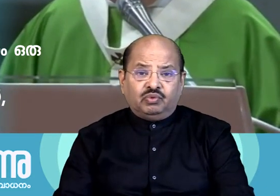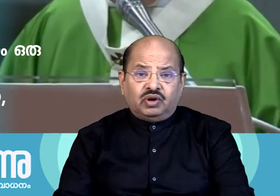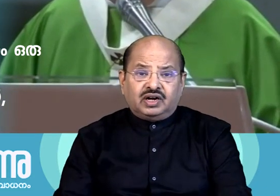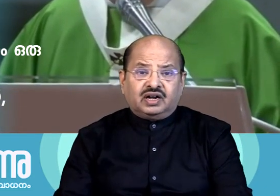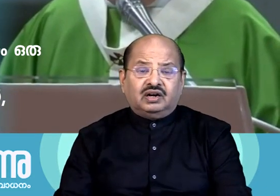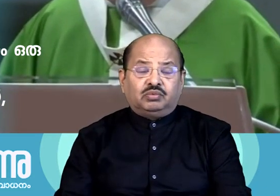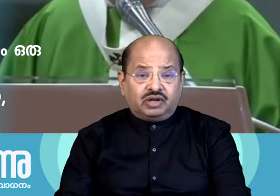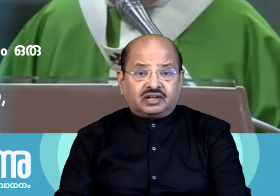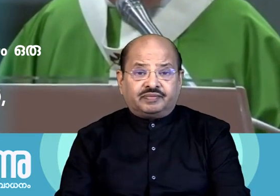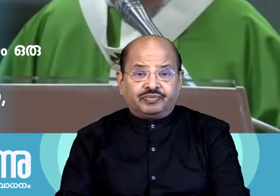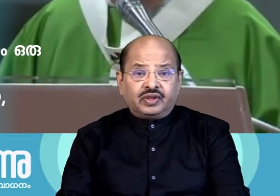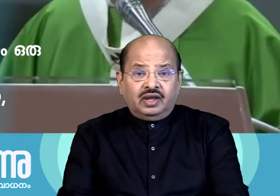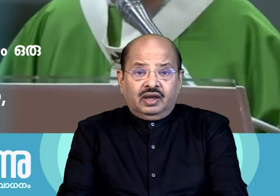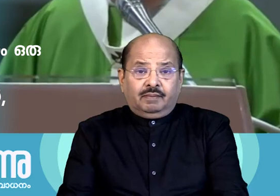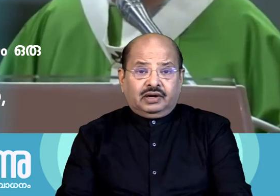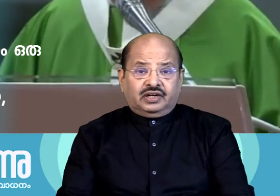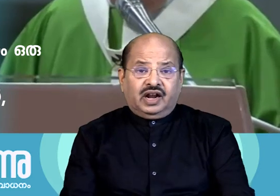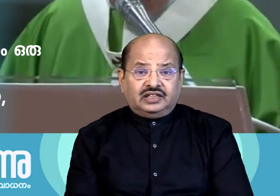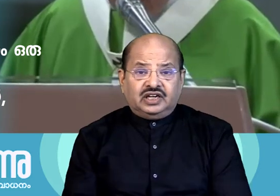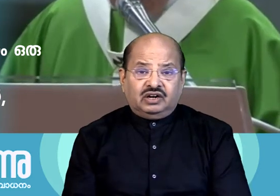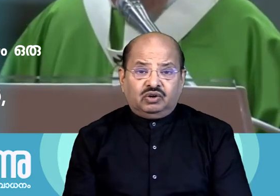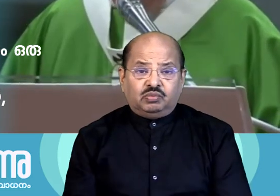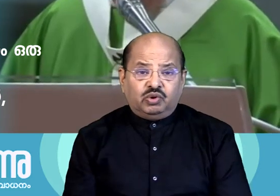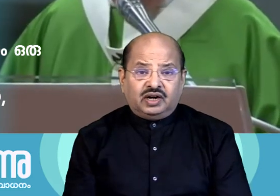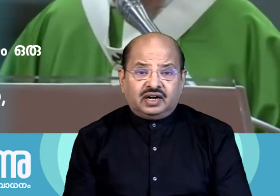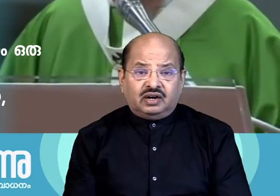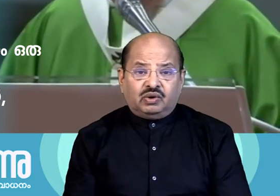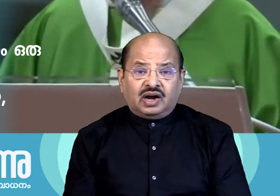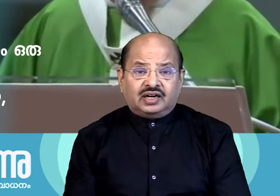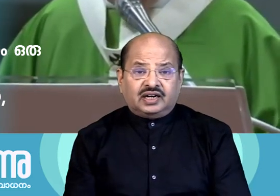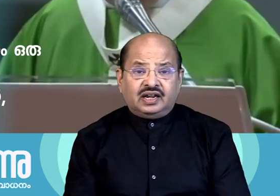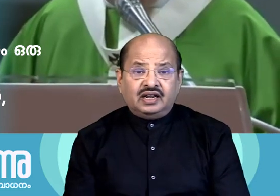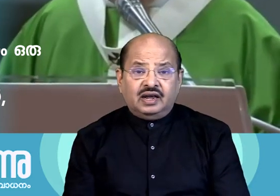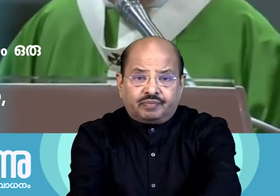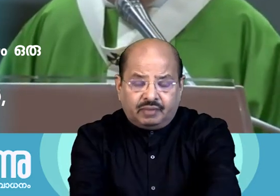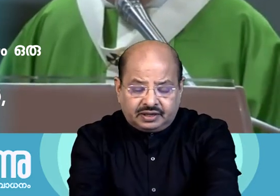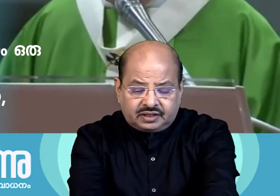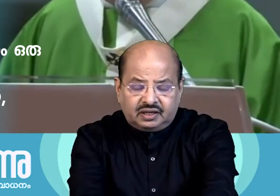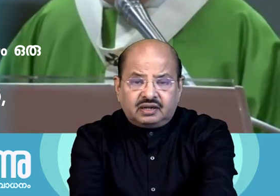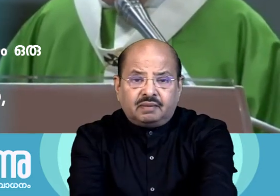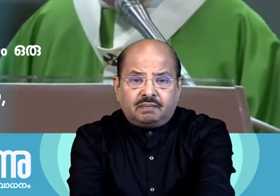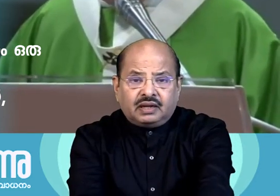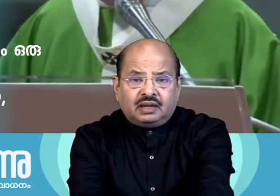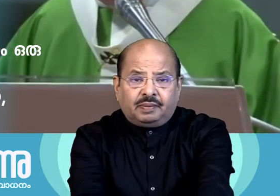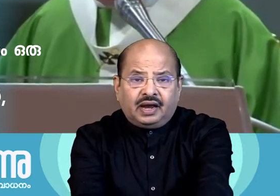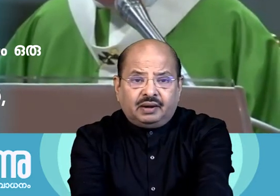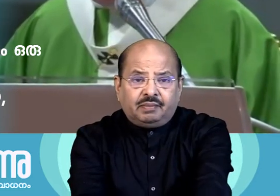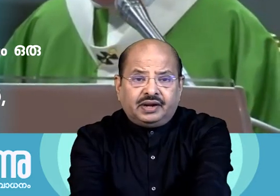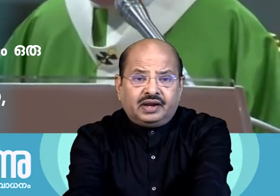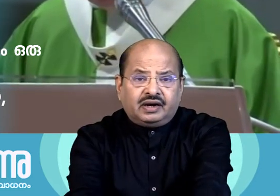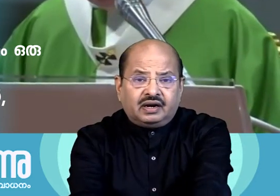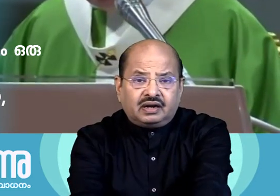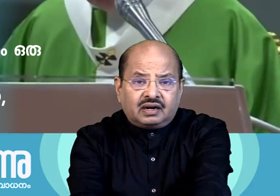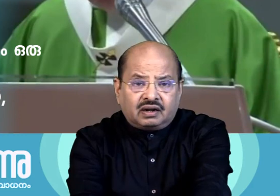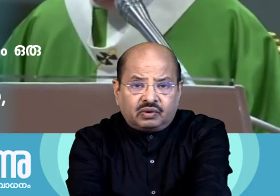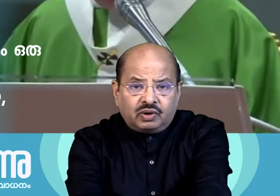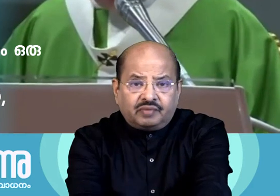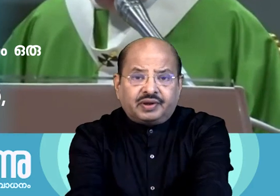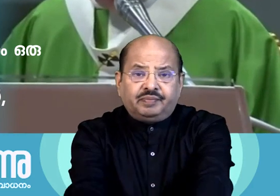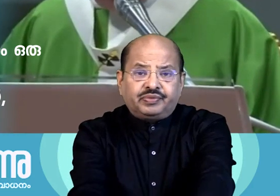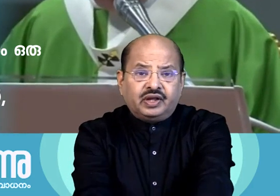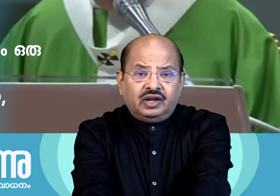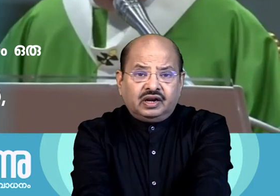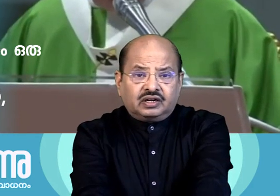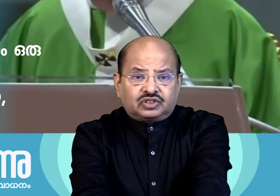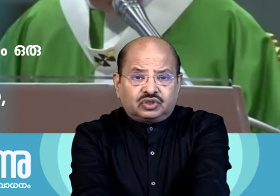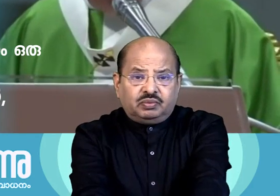രാജ്യങ്ങളും ഭൂഖണ്ഡങ്ങളുമുണ്ട്. മറ്റ് രാജ്യങ്ങളോ ഭൂഖണ്ഡങ്ങളോ ആകട്ടെ, മറ്റ് മതപാരമ്പര്യങ്ങൾ